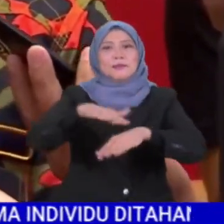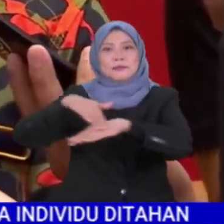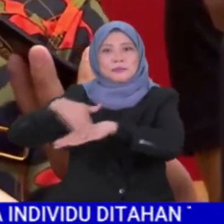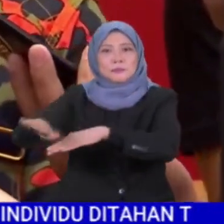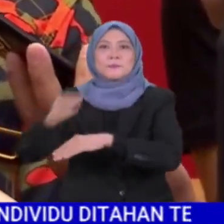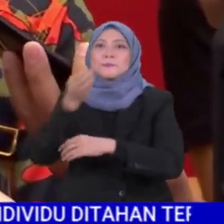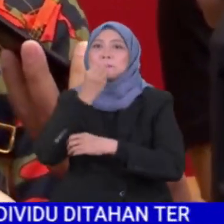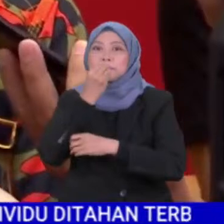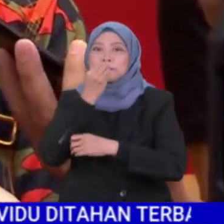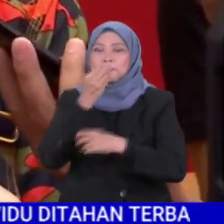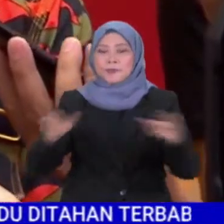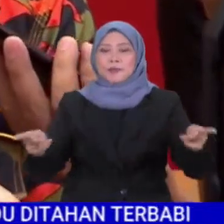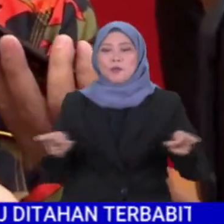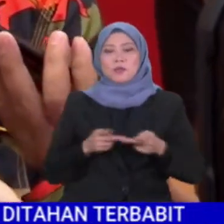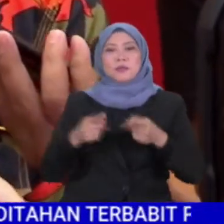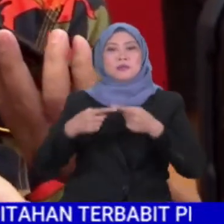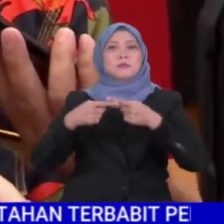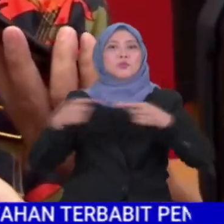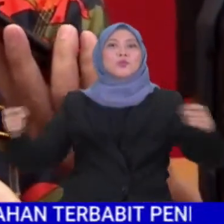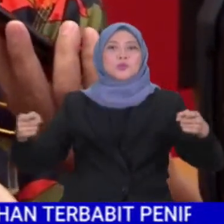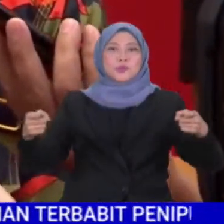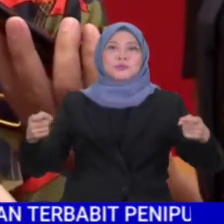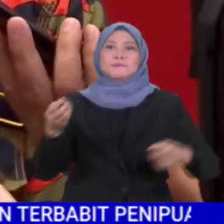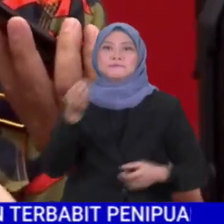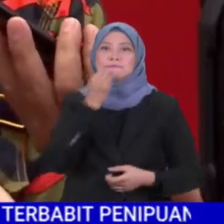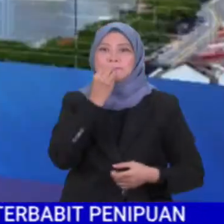ke kawasan-kawasan yang terputus bekalan.